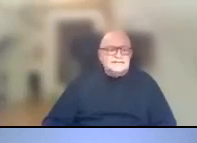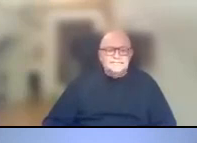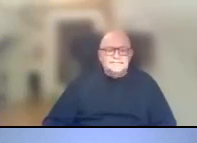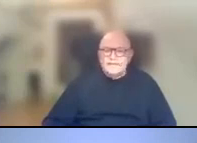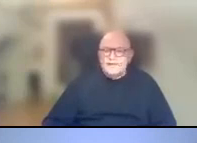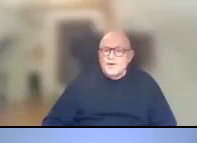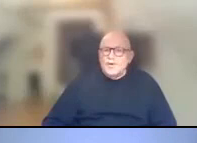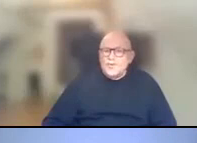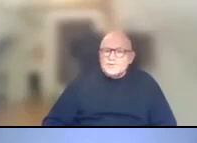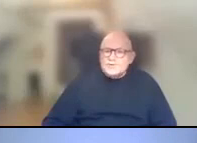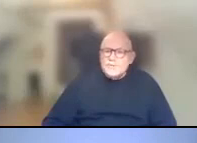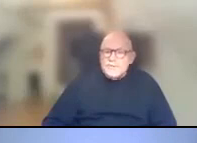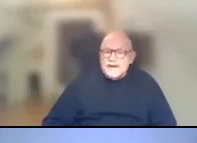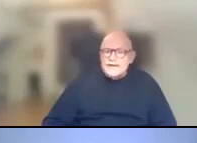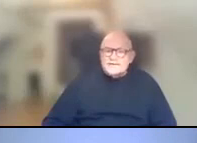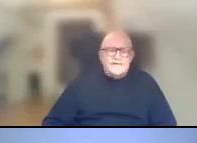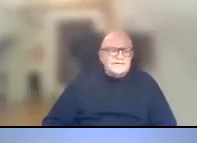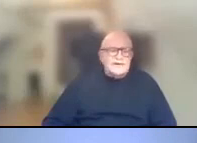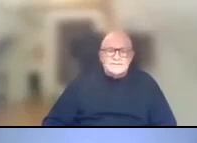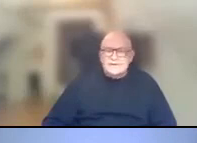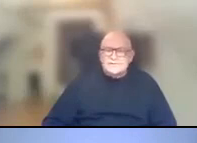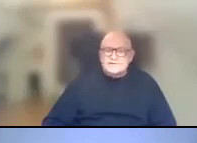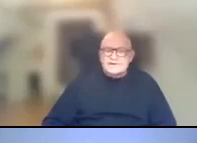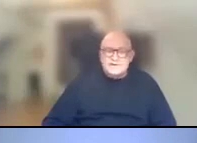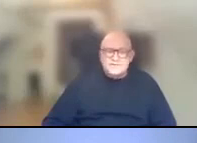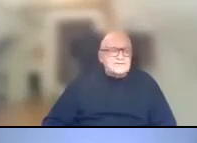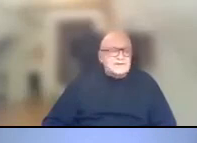2008 und